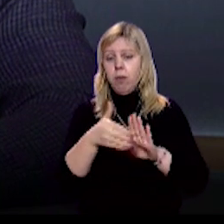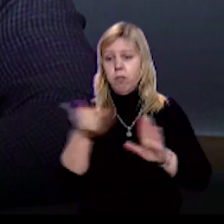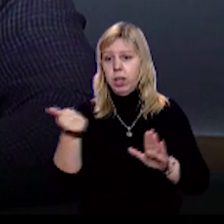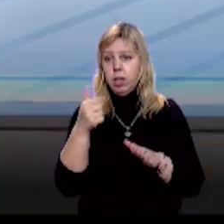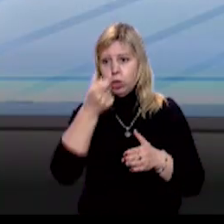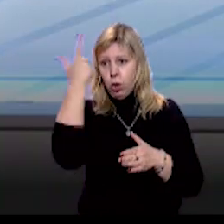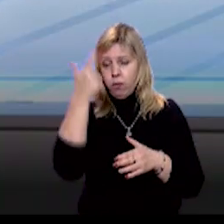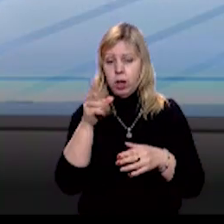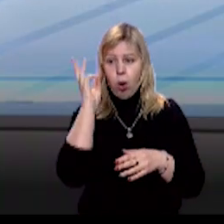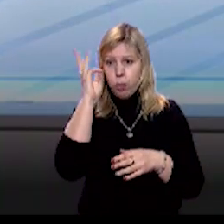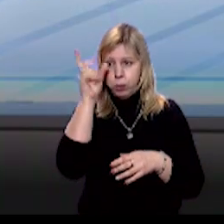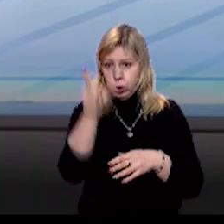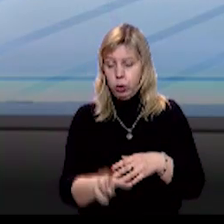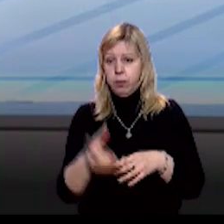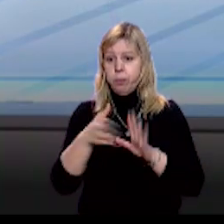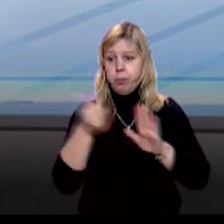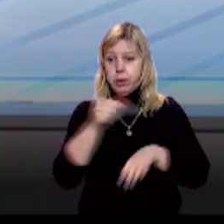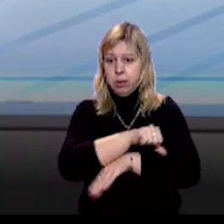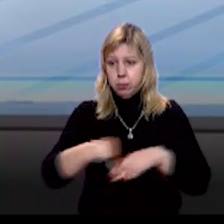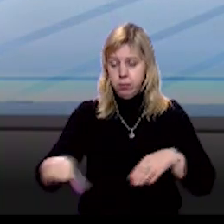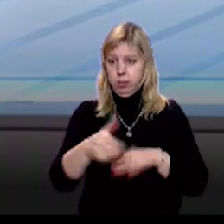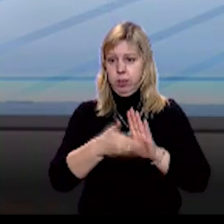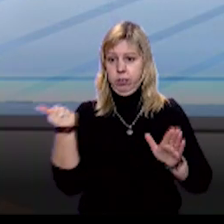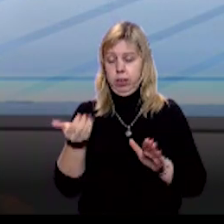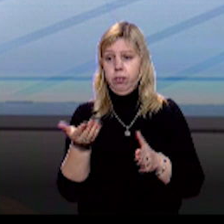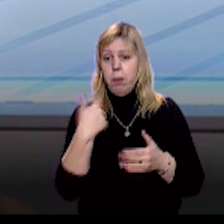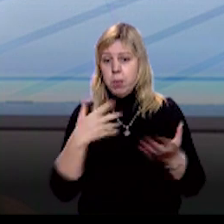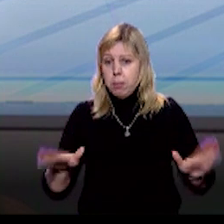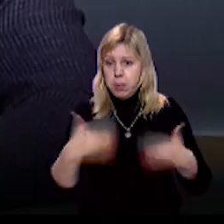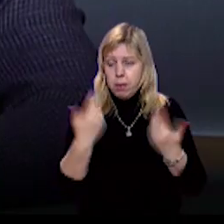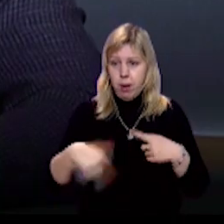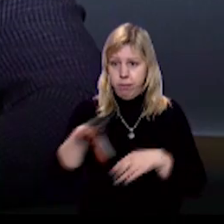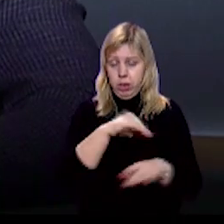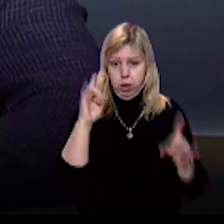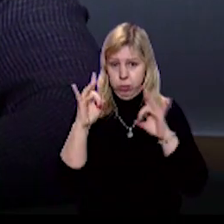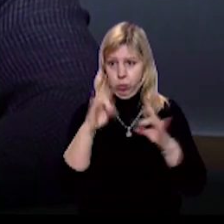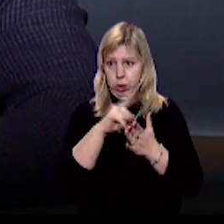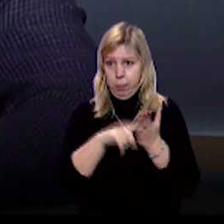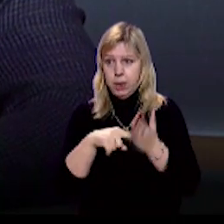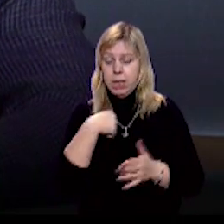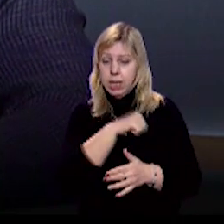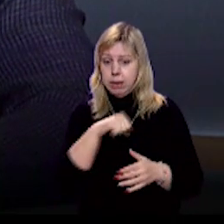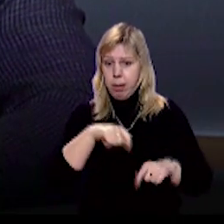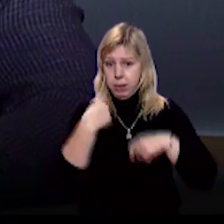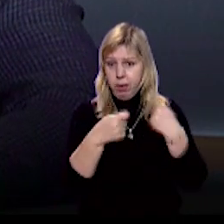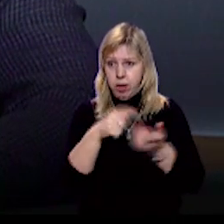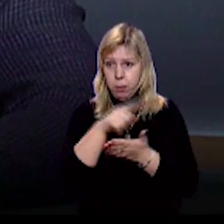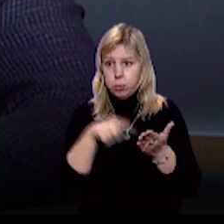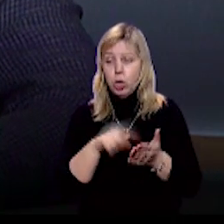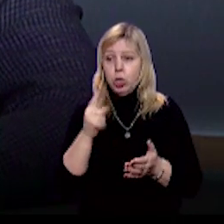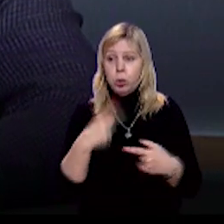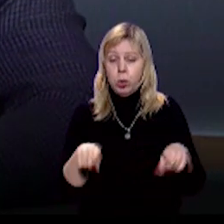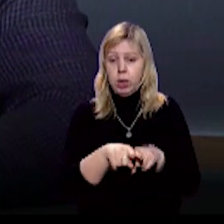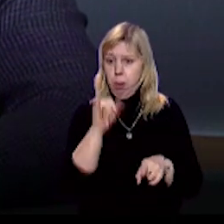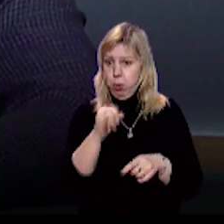покликав словацького консула, покликав митника, прикордонника, і ми ці піднімання всі озвучували. Я сам задавав питання консулу, чому